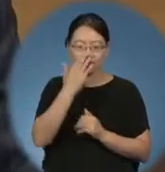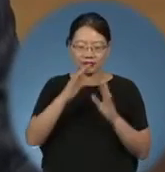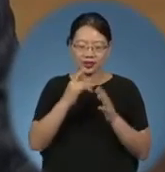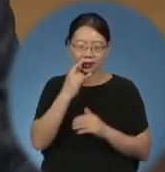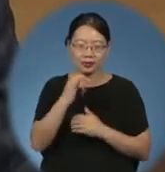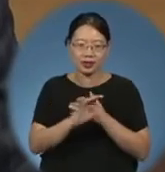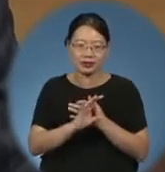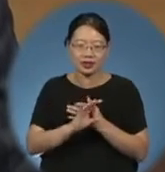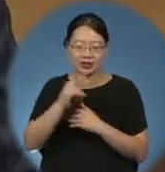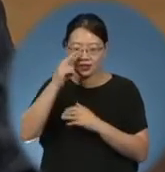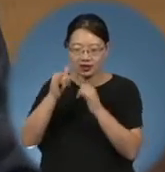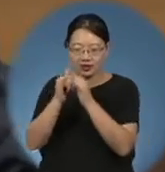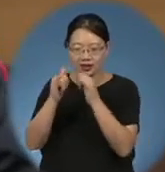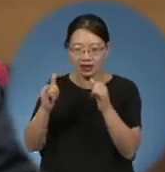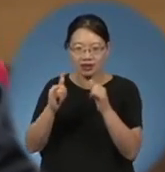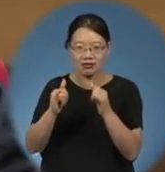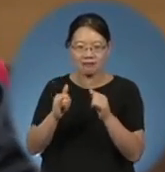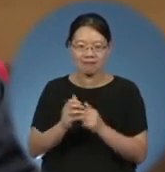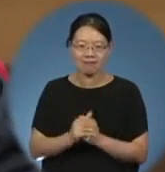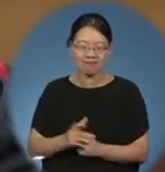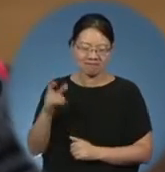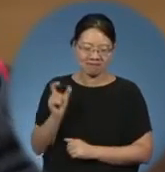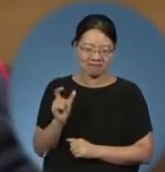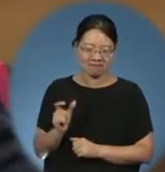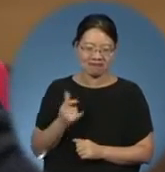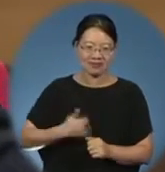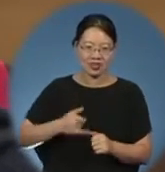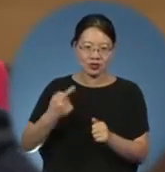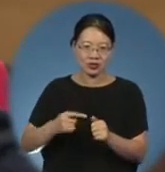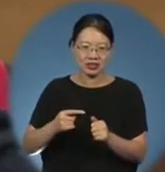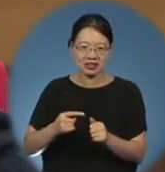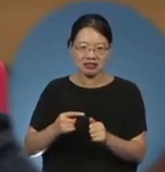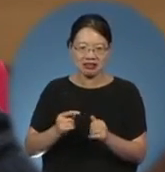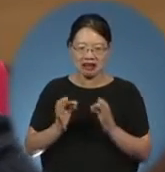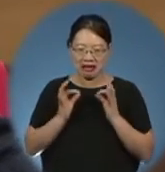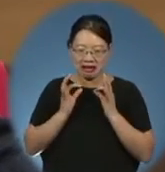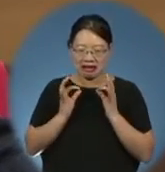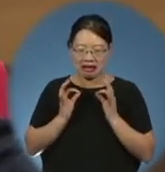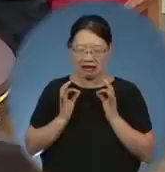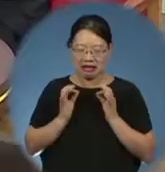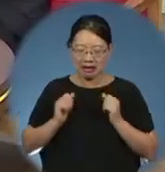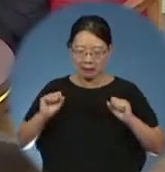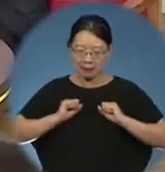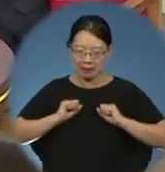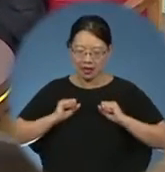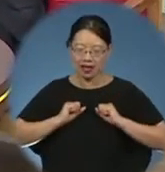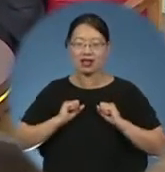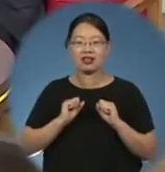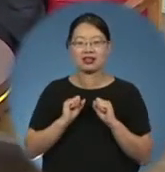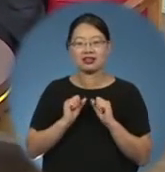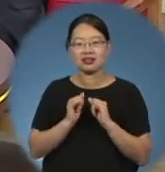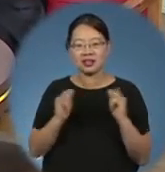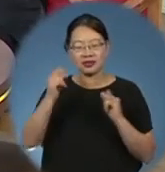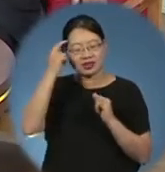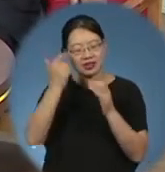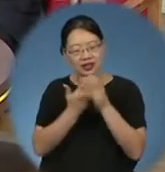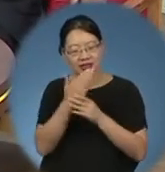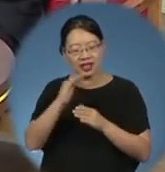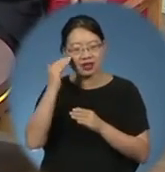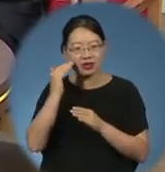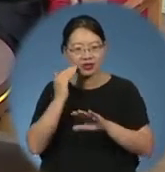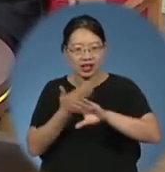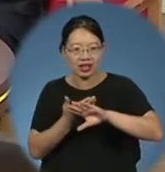온 마음을 서양사람들은 억척스럽고 자율 되게 극성인 여자를 생각한다 근데 우리 하고 틀린 자는 거냐 어떻게